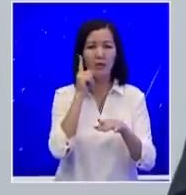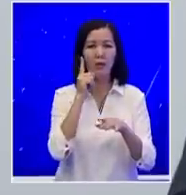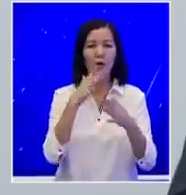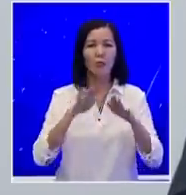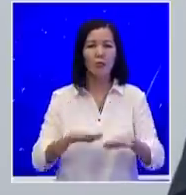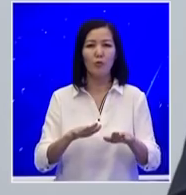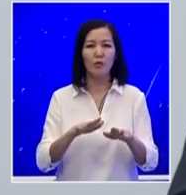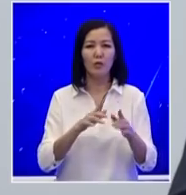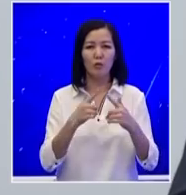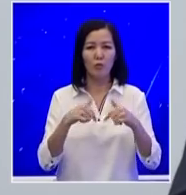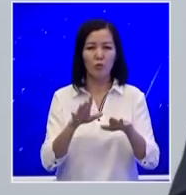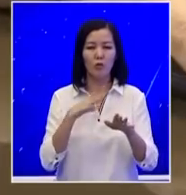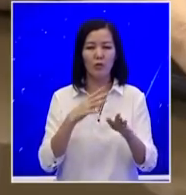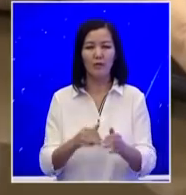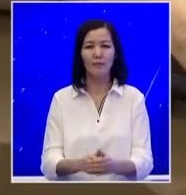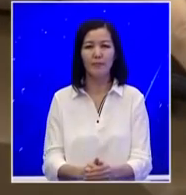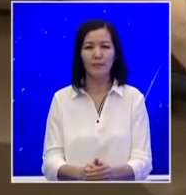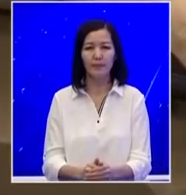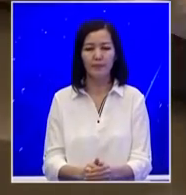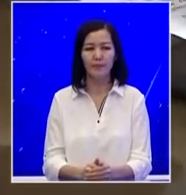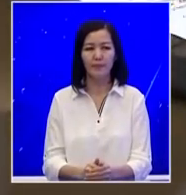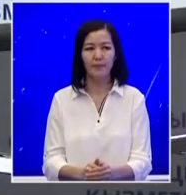мобильді рекрут пункттері құрылды.